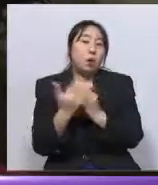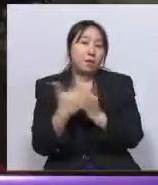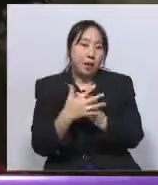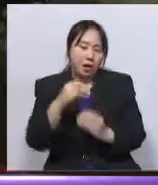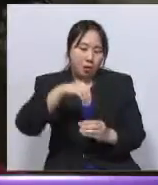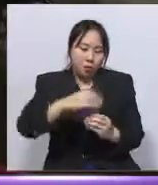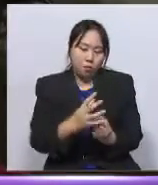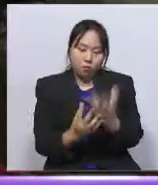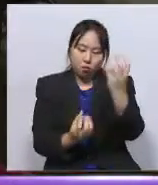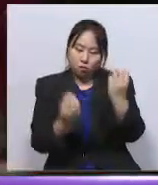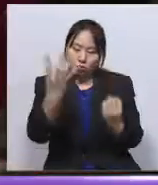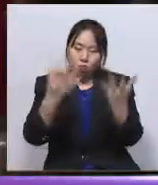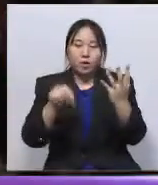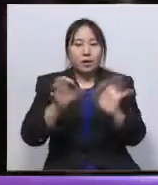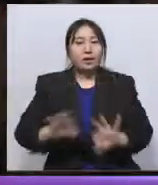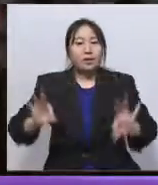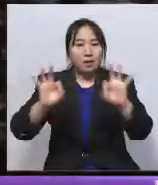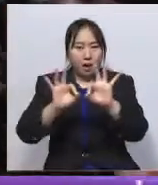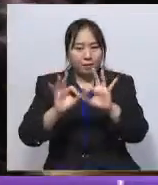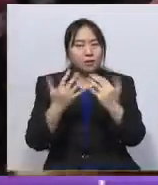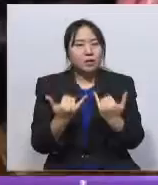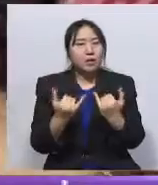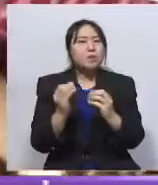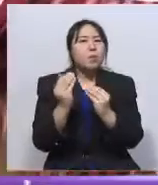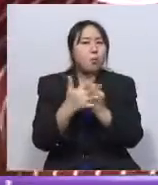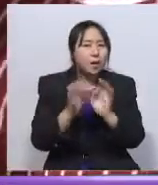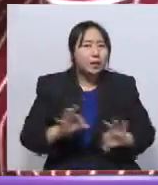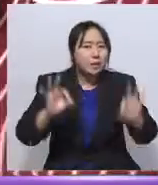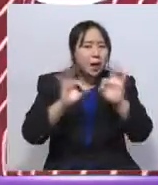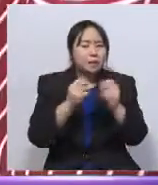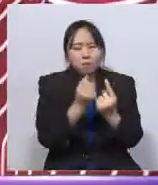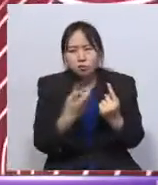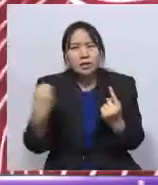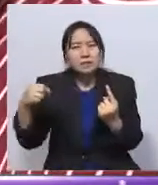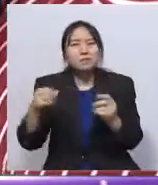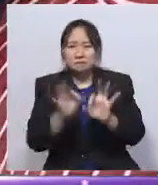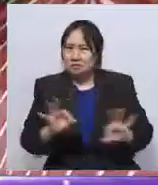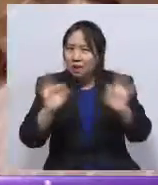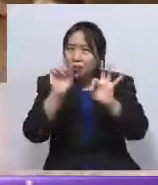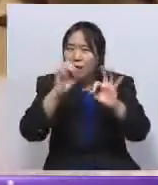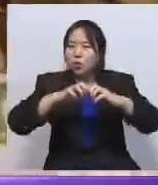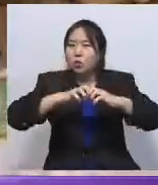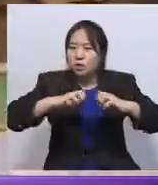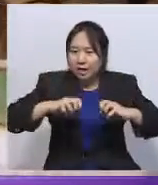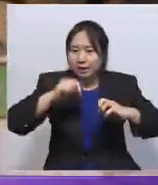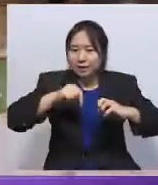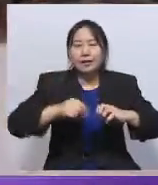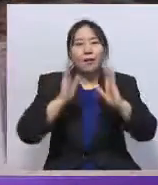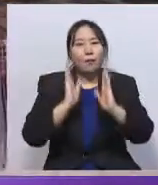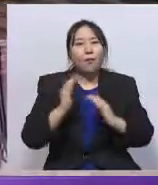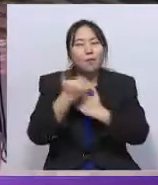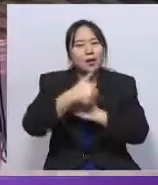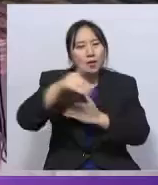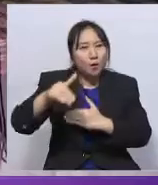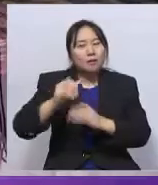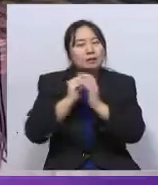ของประเทศปัจจุบันมีผลไม้ที่สำคัญกว่า10ชนิดโดยเฉพาะทุเรียนซึ่งกลายเป็นสินค้ายอดนิยมของผู้บริโ